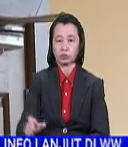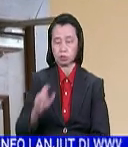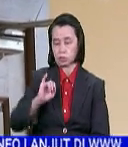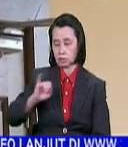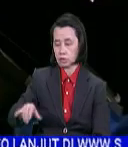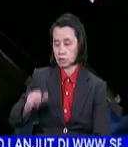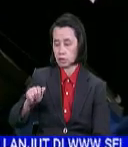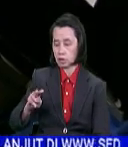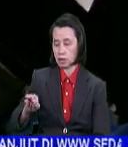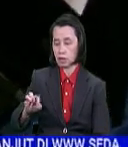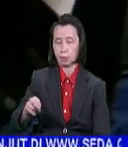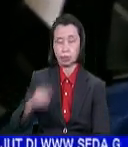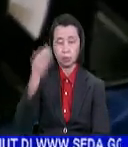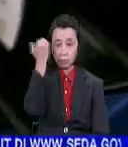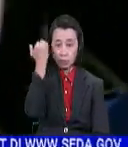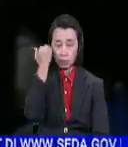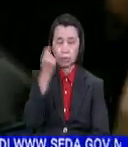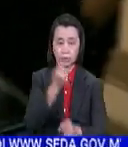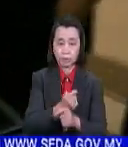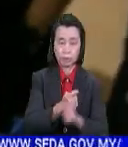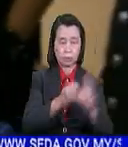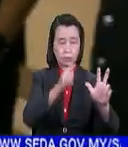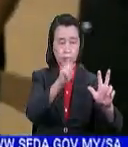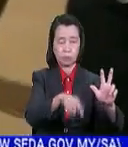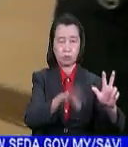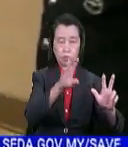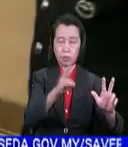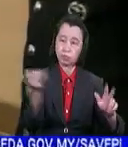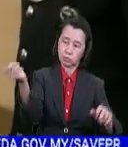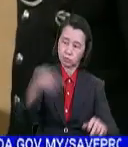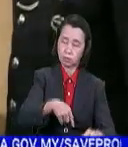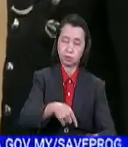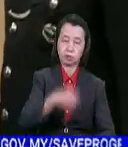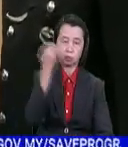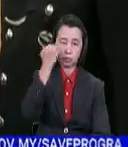penjamin. Mahkamah menetapkan 7 Mac depan untuk sebutan semula kes.